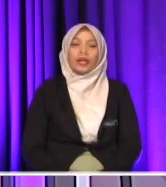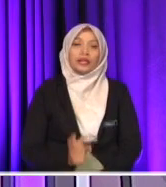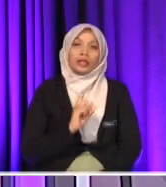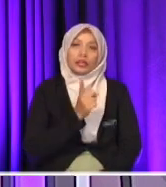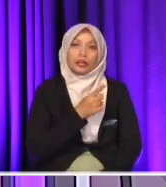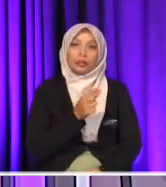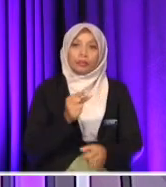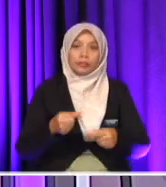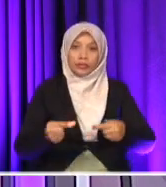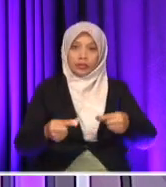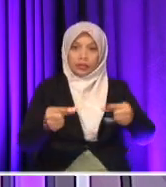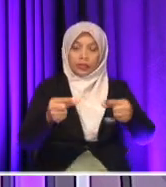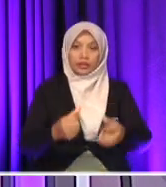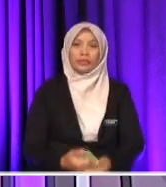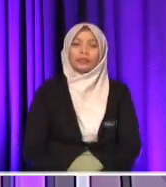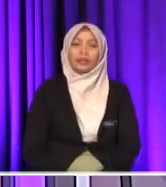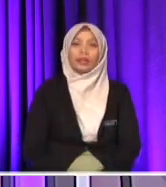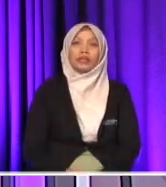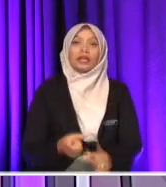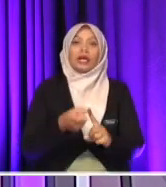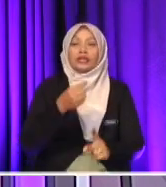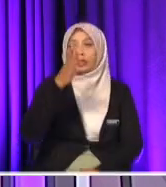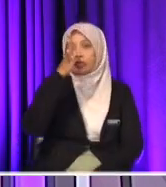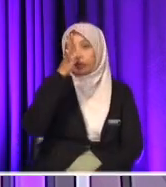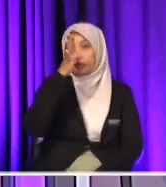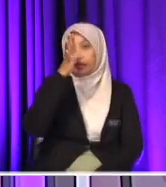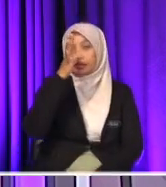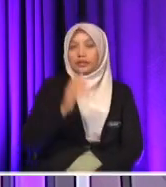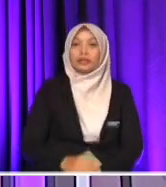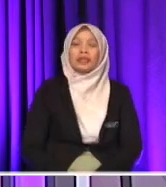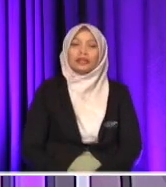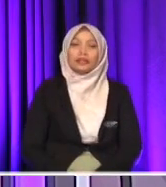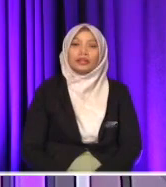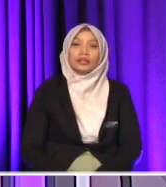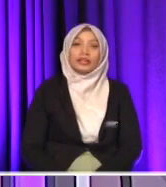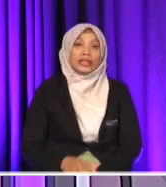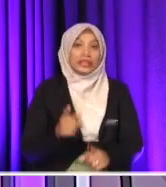bergerak daripada, saya daripada Melaka tadi kan? Daripada Melaka ke Seri Pentas. Seri